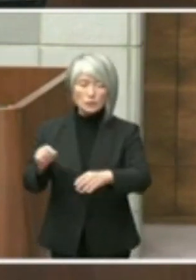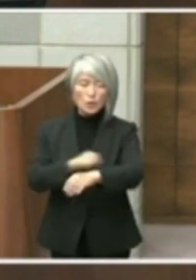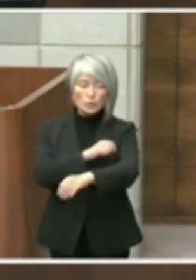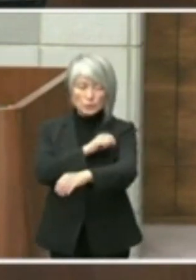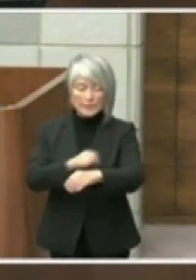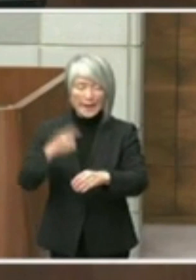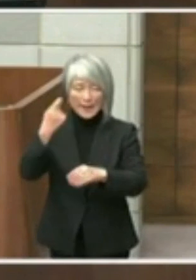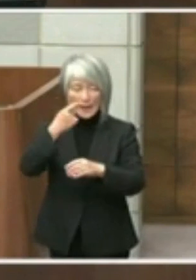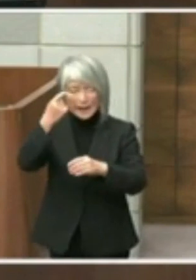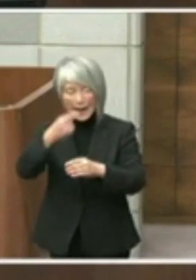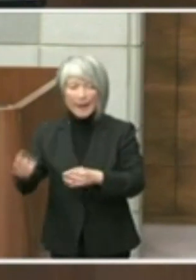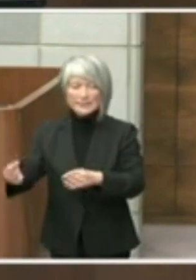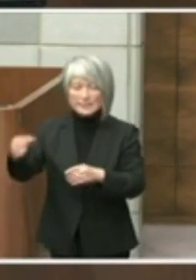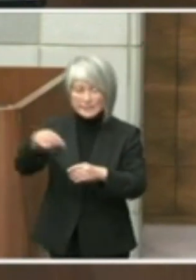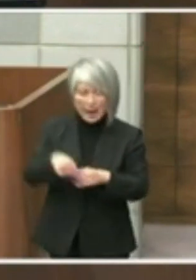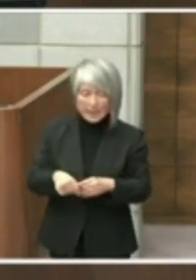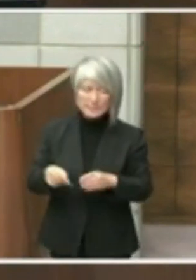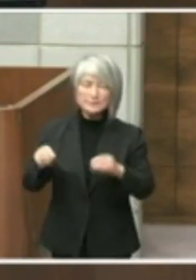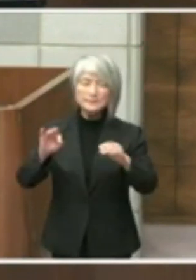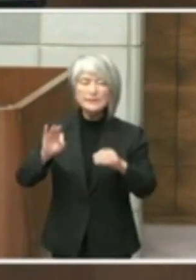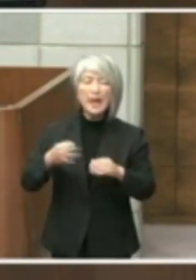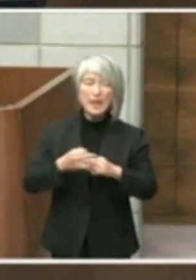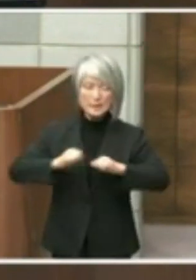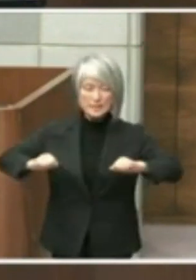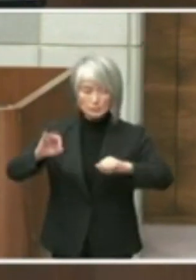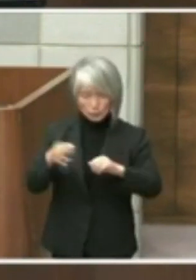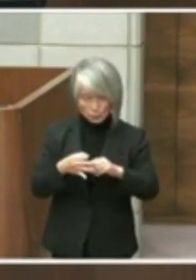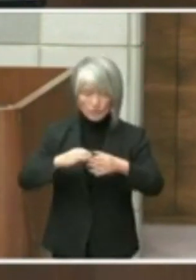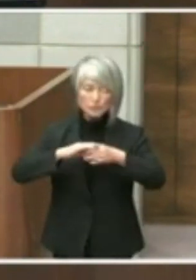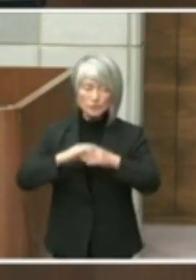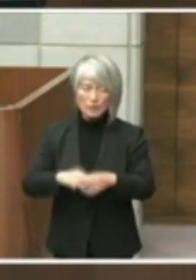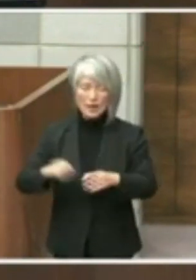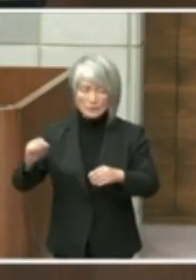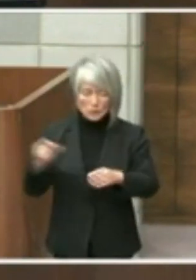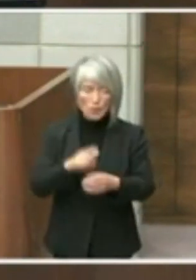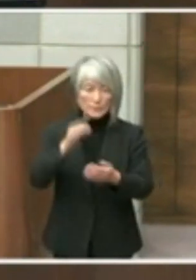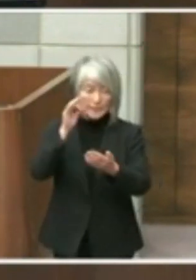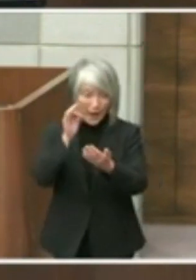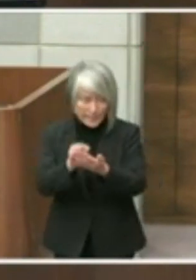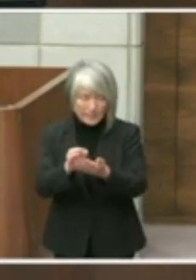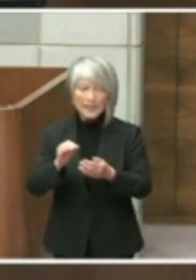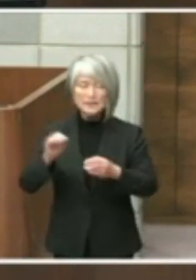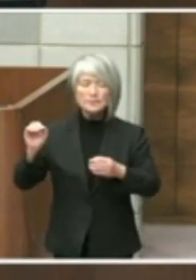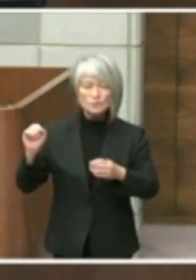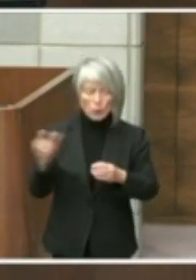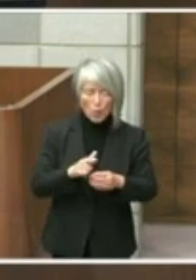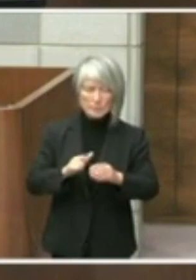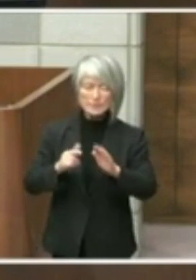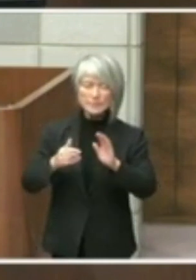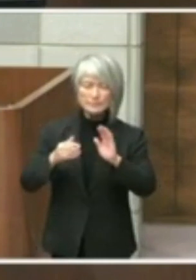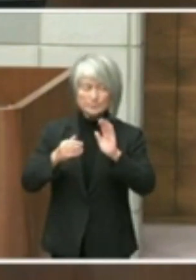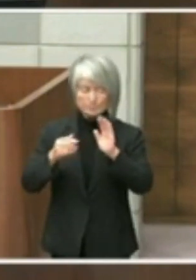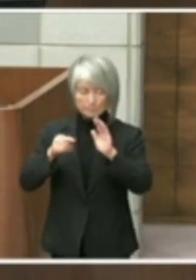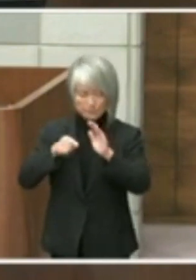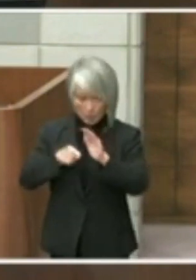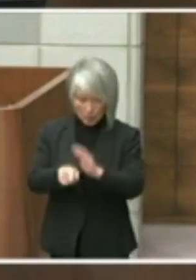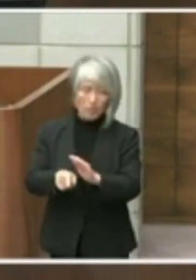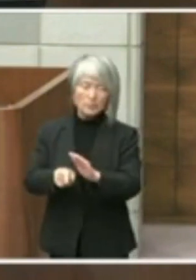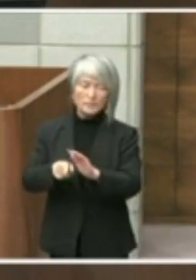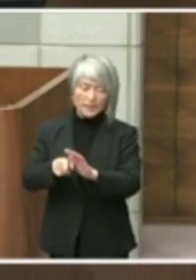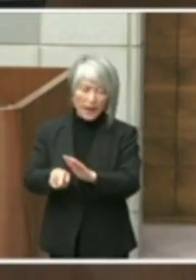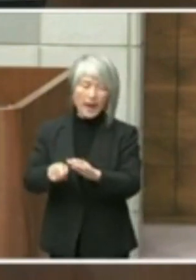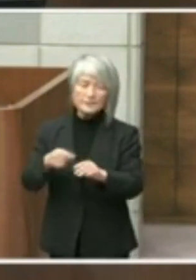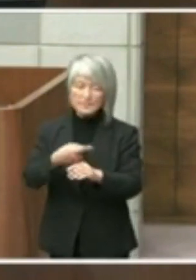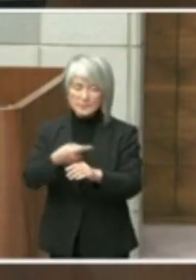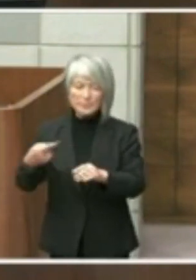の対策は早期発見、早期防除が最も重要となります。早期発見を行う